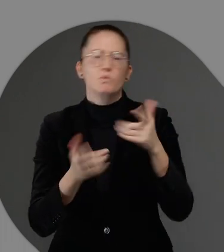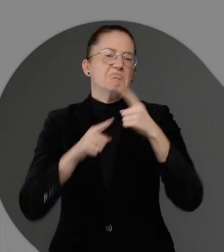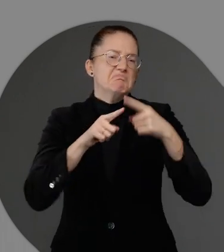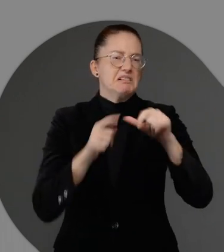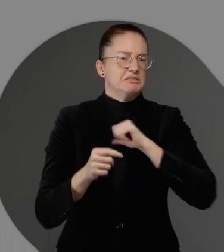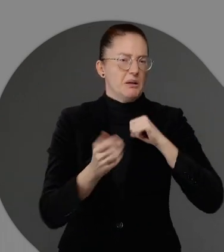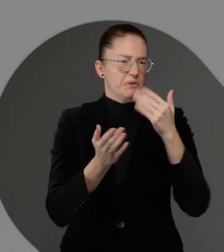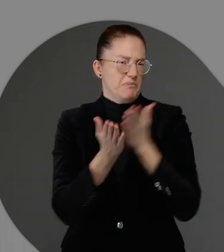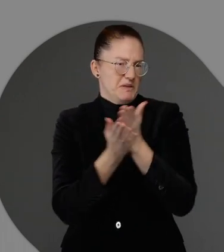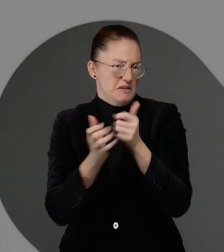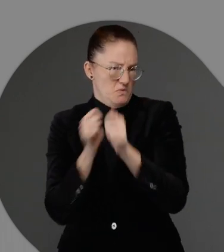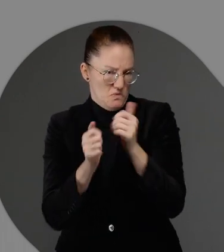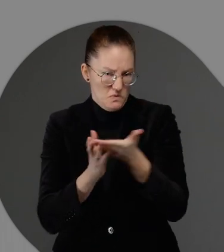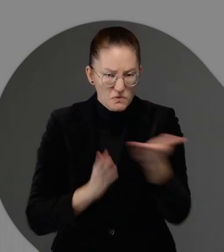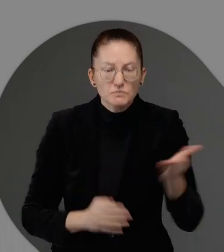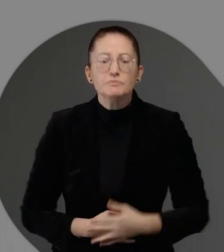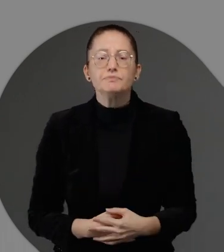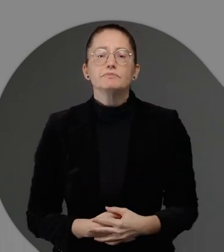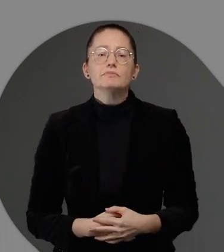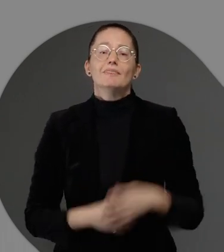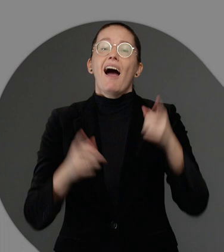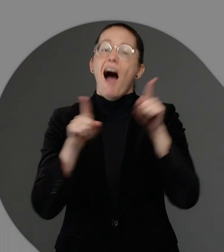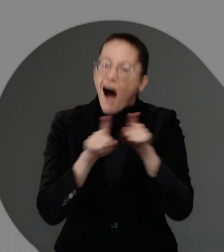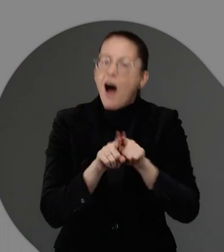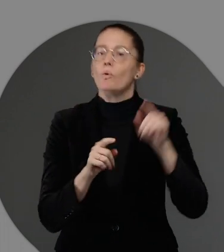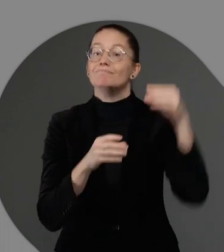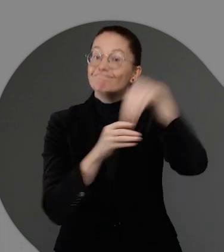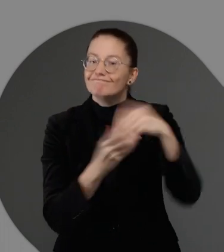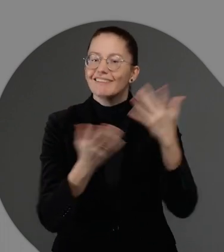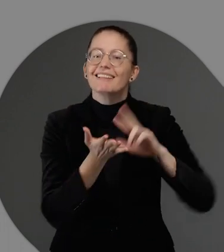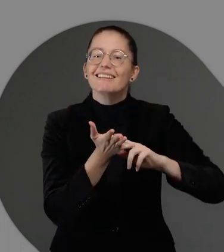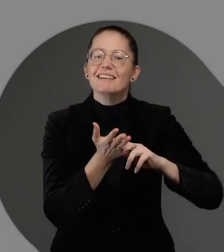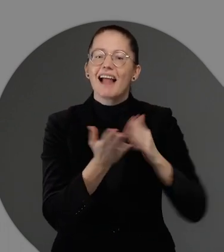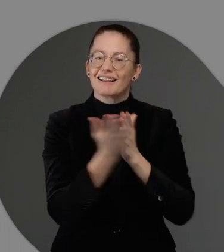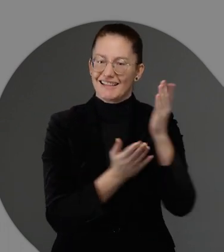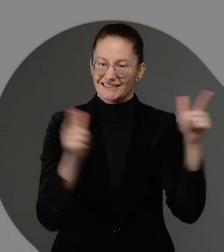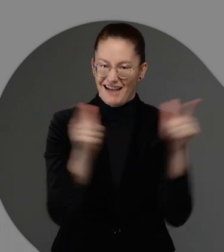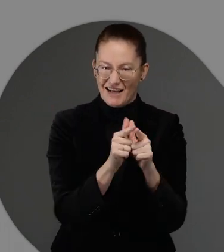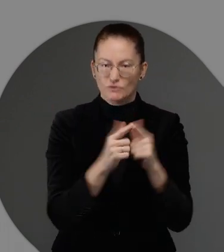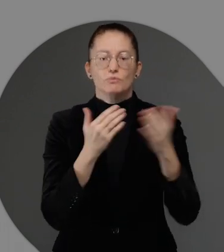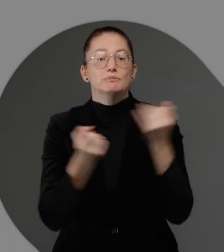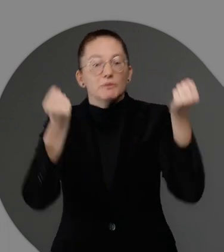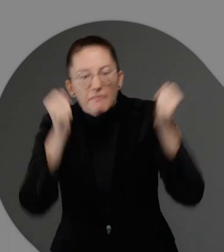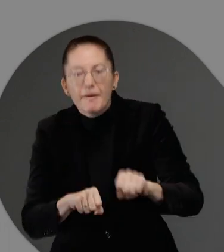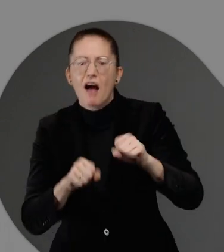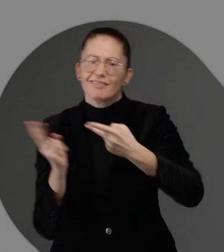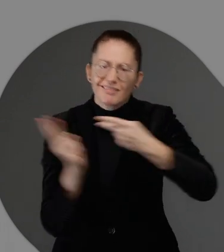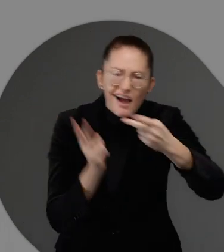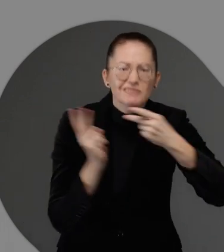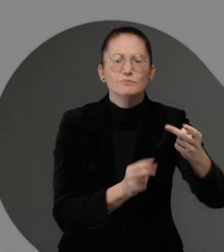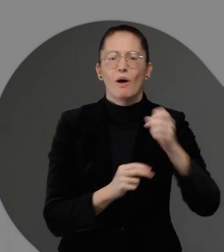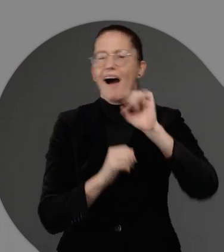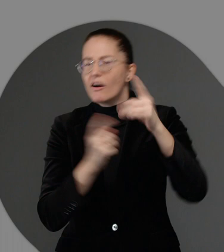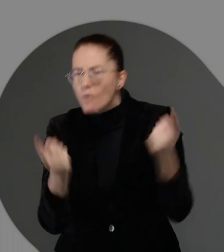Laptops, Smartphones und Selbstbedienungsterminals. Weiter sind digitale Dienstleistungen enthalten, besonders im Bank- und Transportwesen.